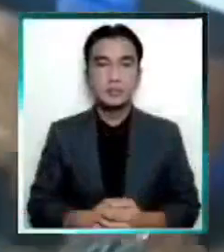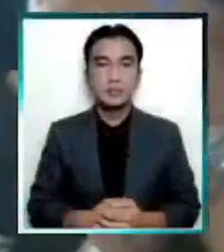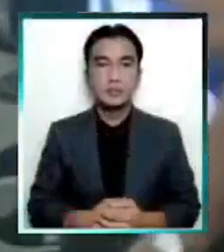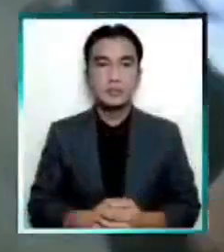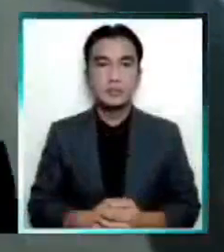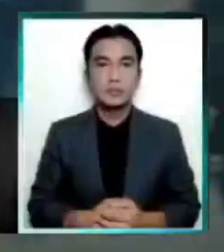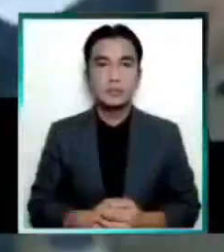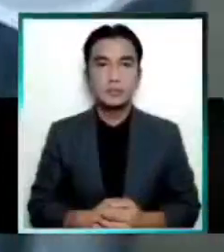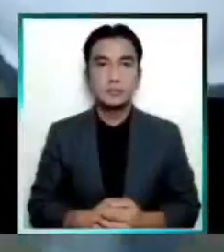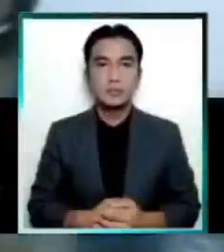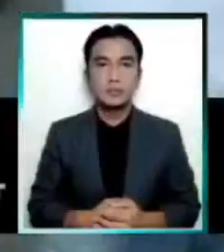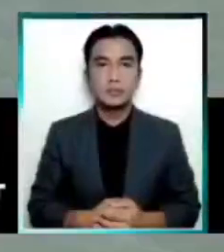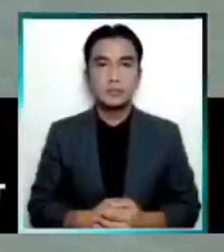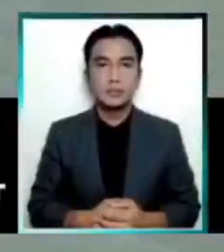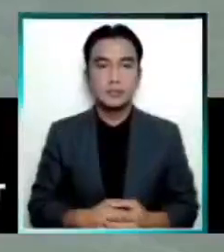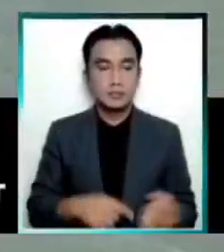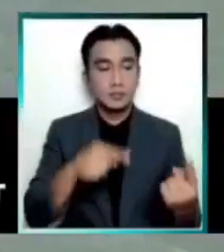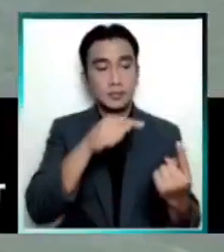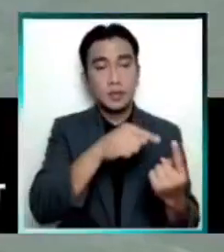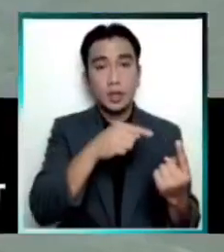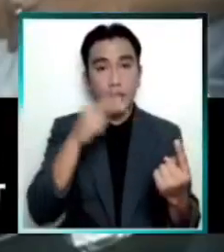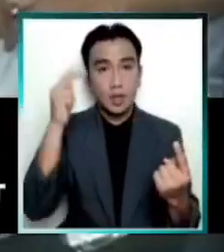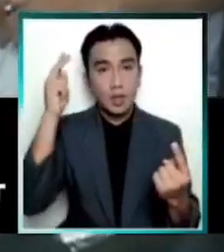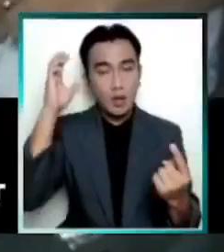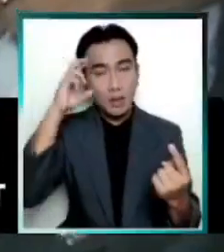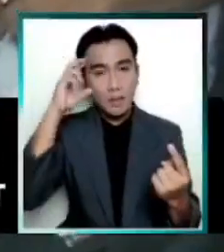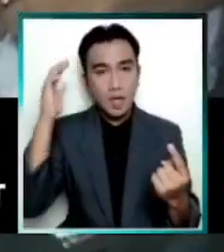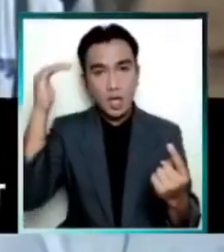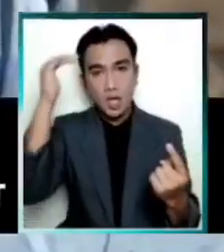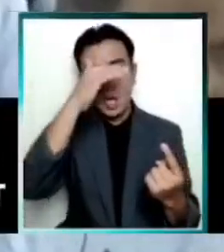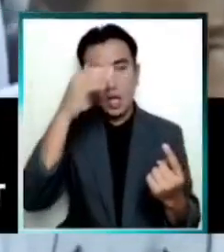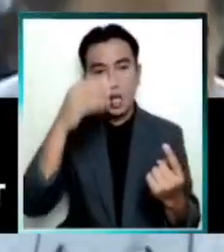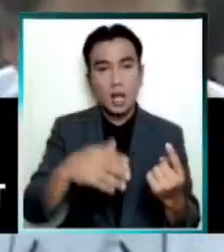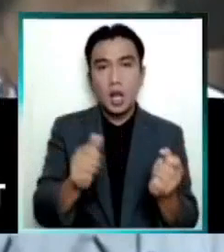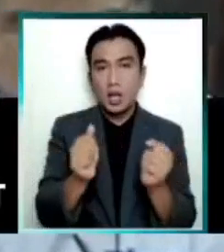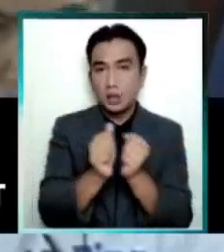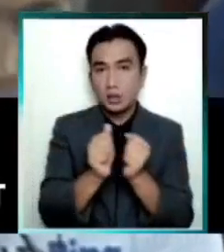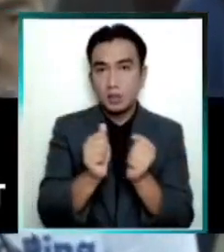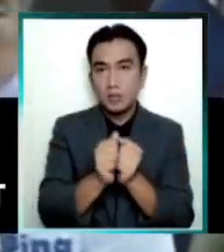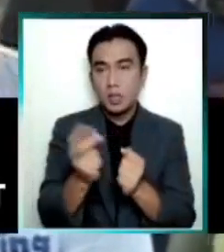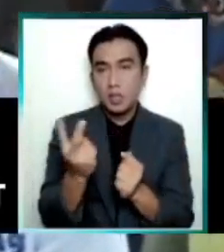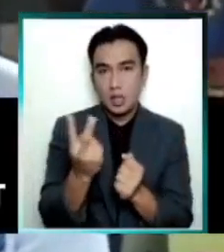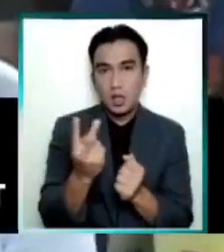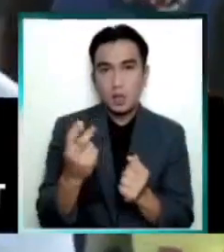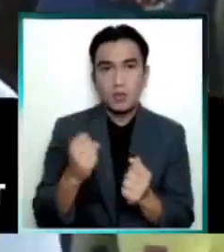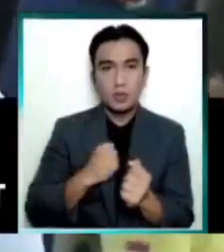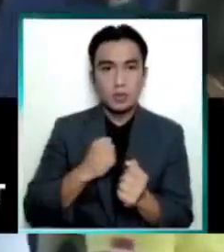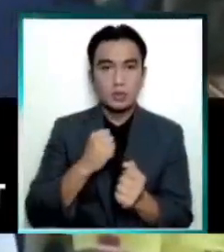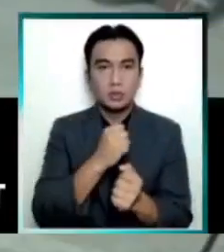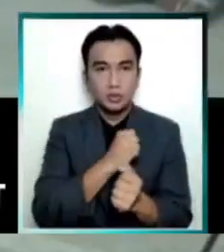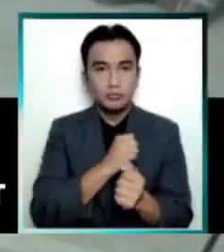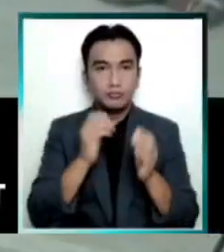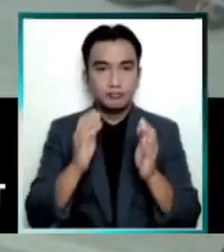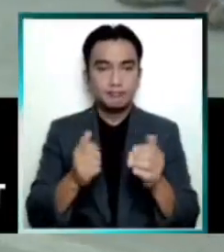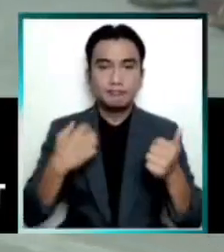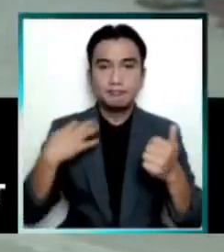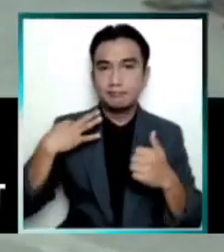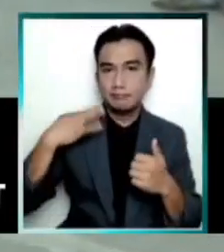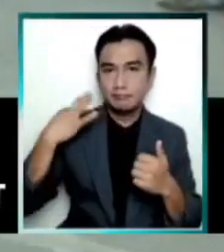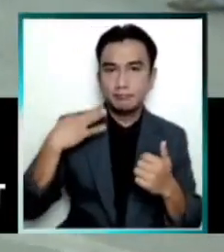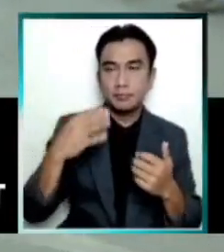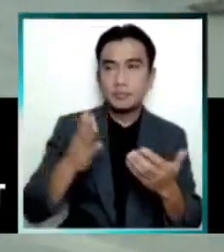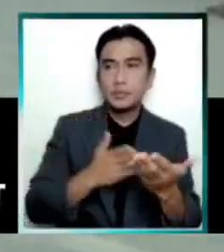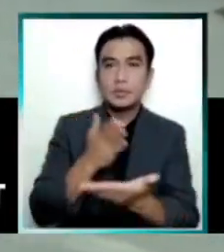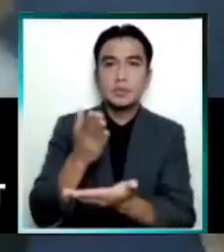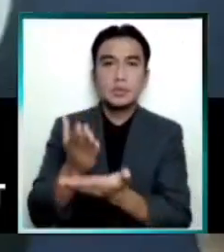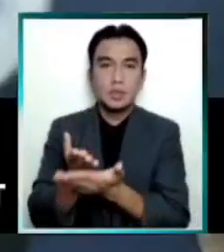Nanuyo si Senador Ping Lacson kasama ang dalawang senatoriables sa mga butante ng Maguindanao Province. Dumalo sila sa town